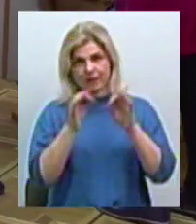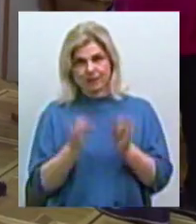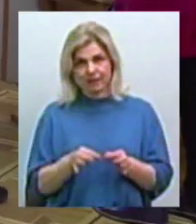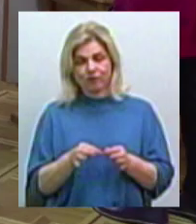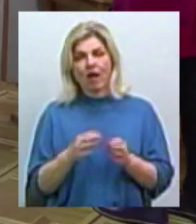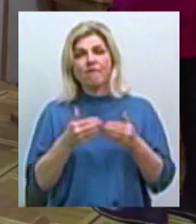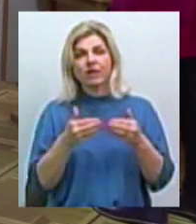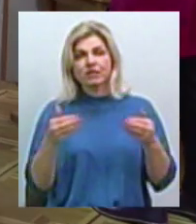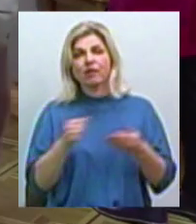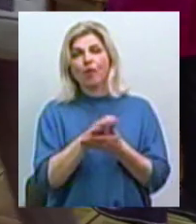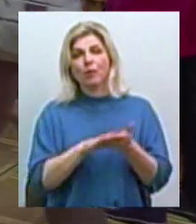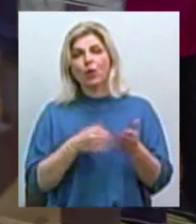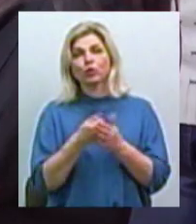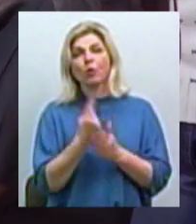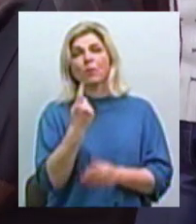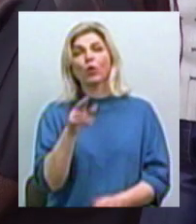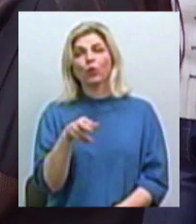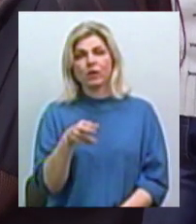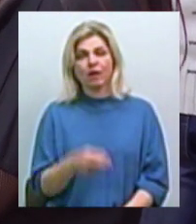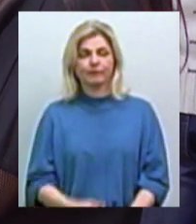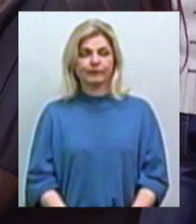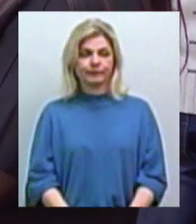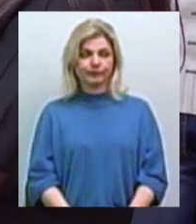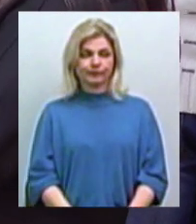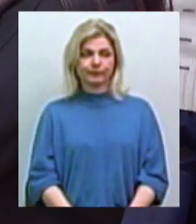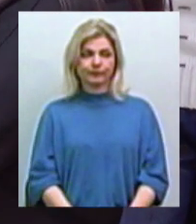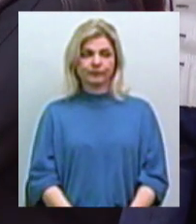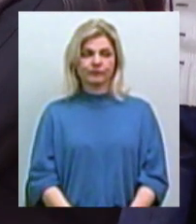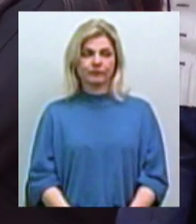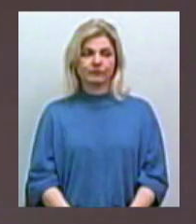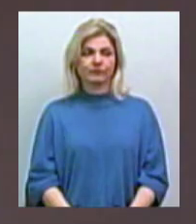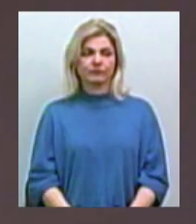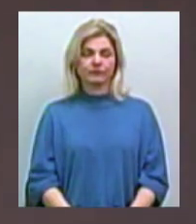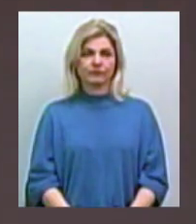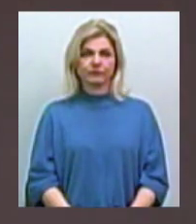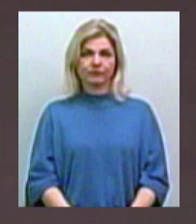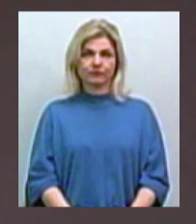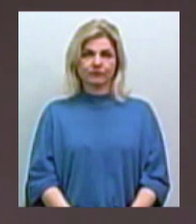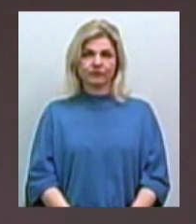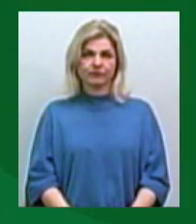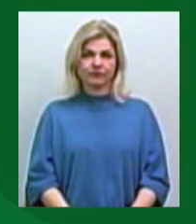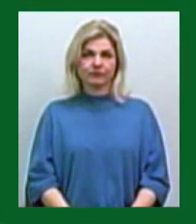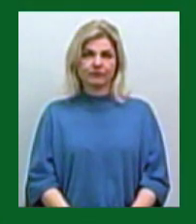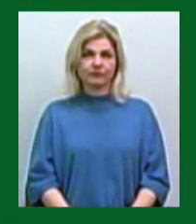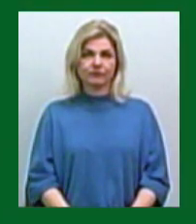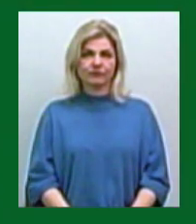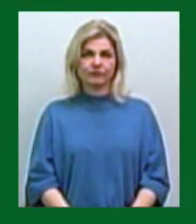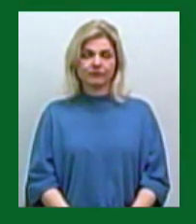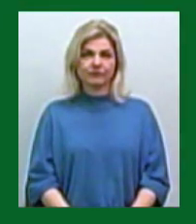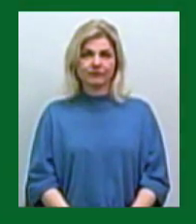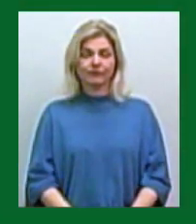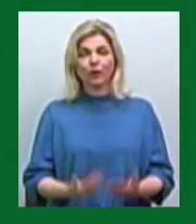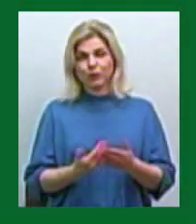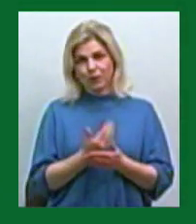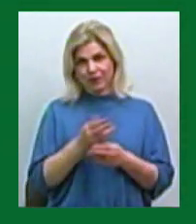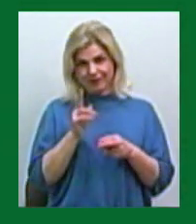Виставка триватиме до 1 грудня. Ніна Булах, Юлія Філімон. Новини на Суспільному. Миколаїв. І на